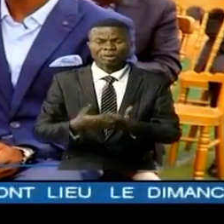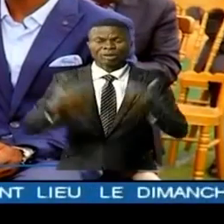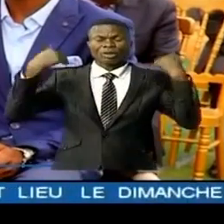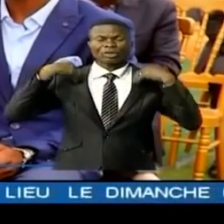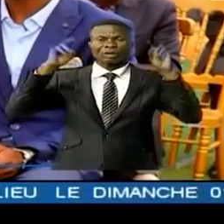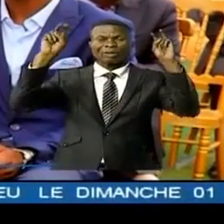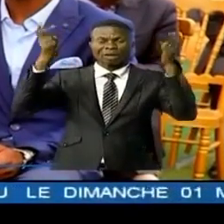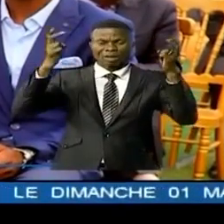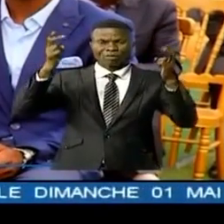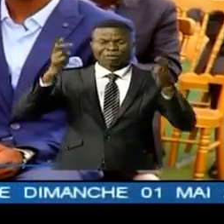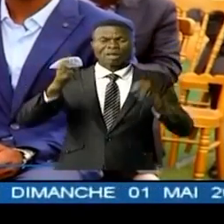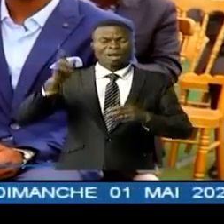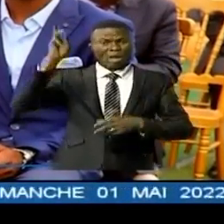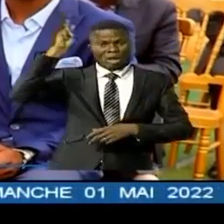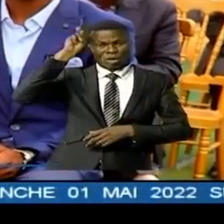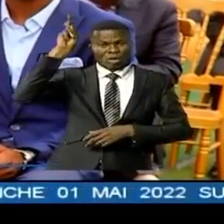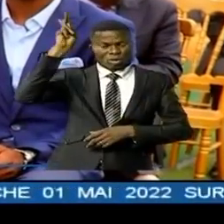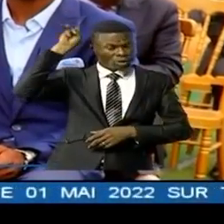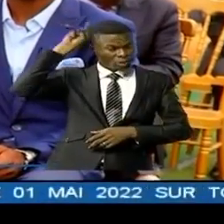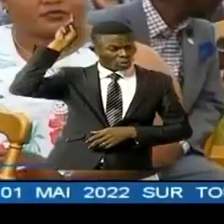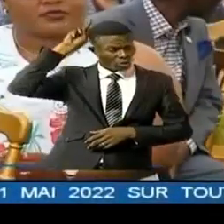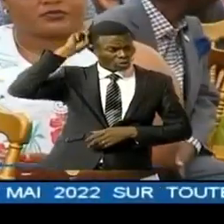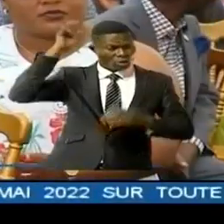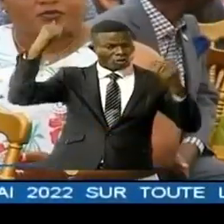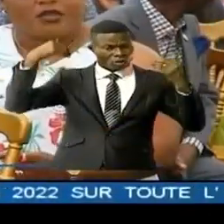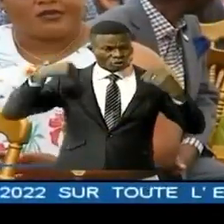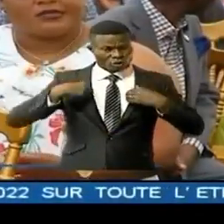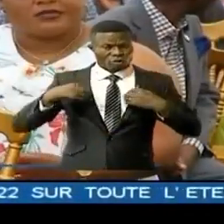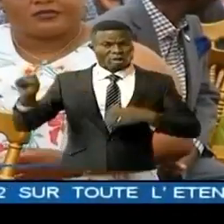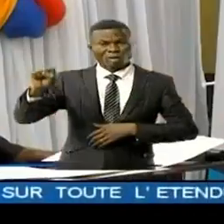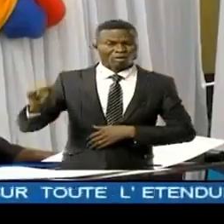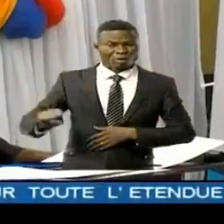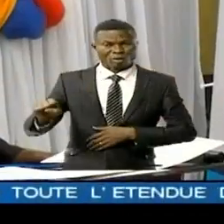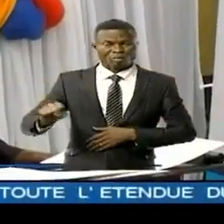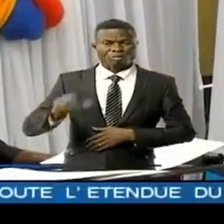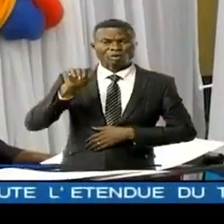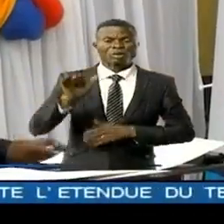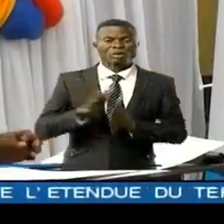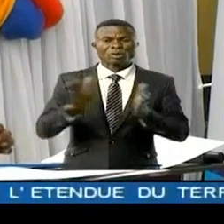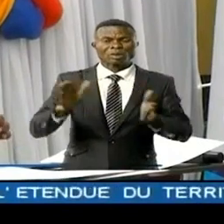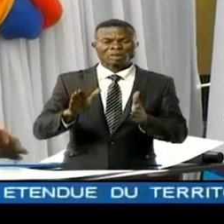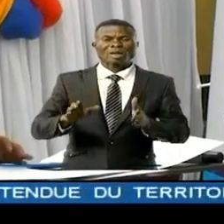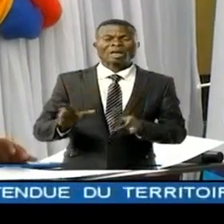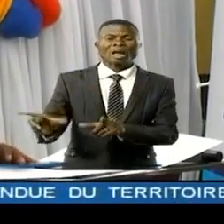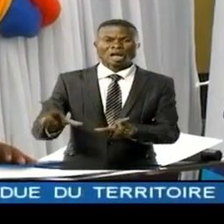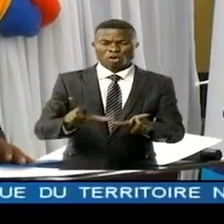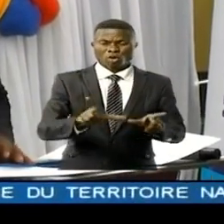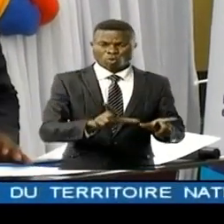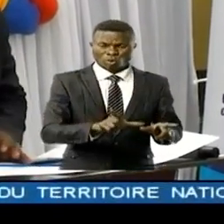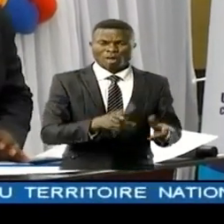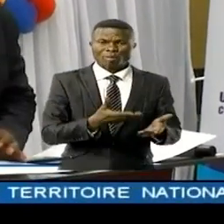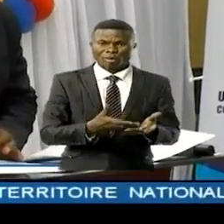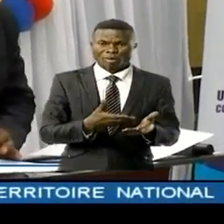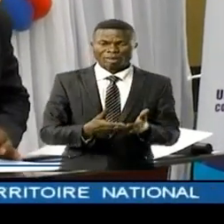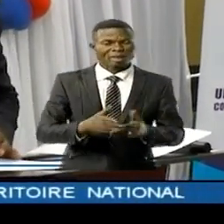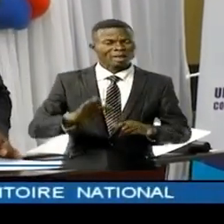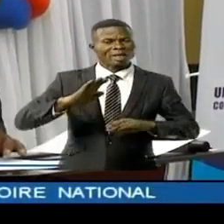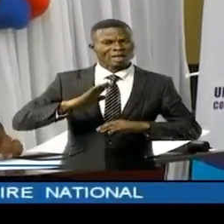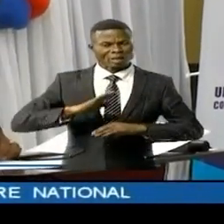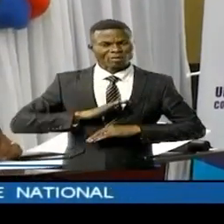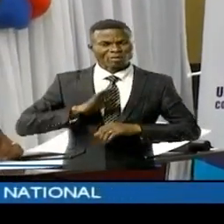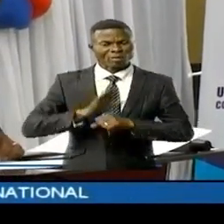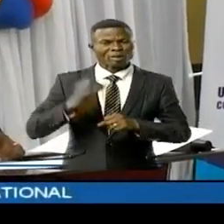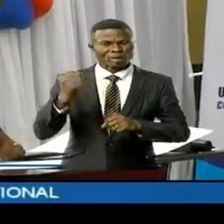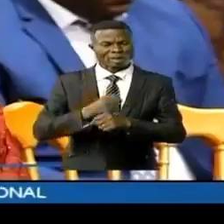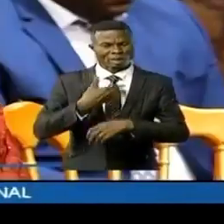de kolwezi ainsi que le chef du secteur de l'huile ou les directeurs de la respect de la bad danica beaumont s'est dit satisfait du travail